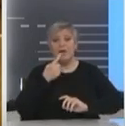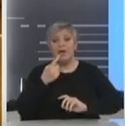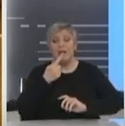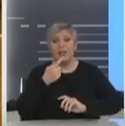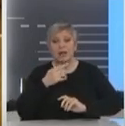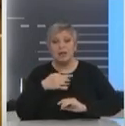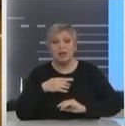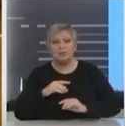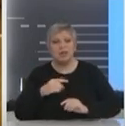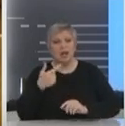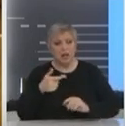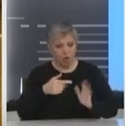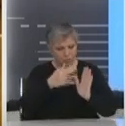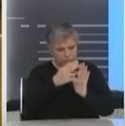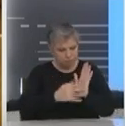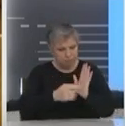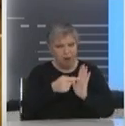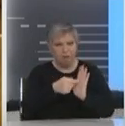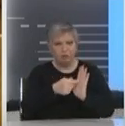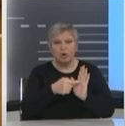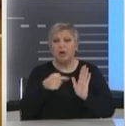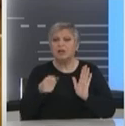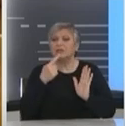και εν τέλει σε υποκρισία. Και εξηγούμε.